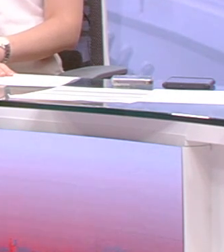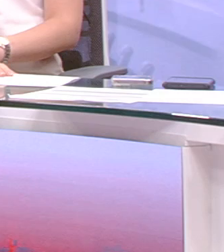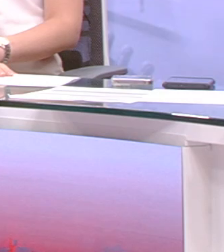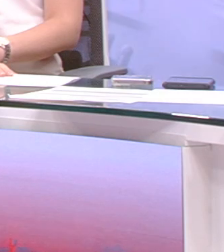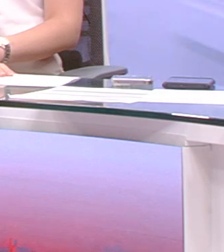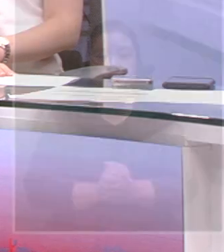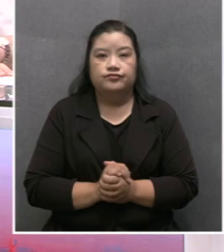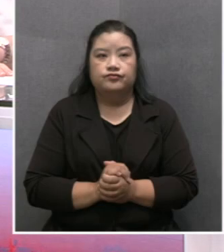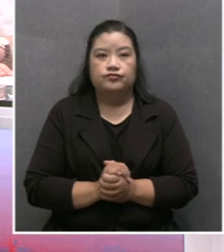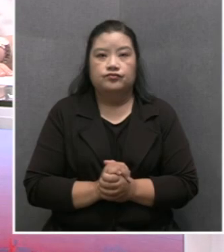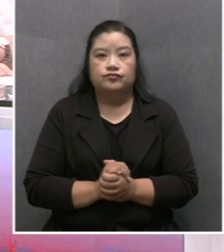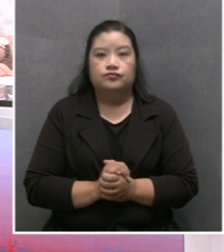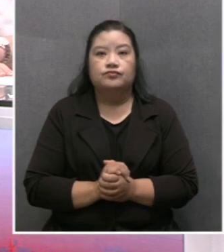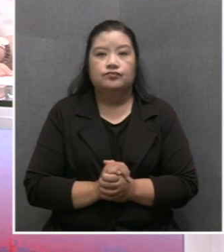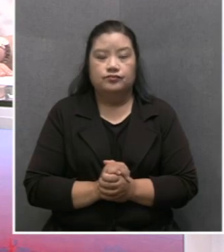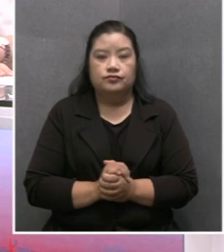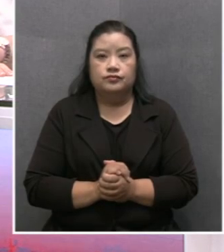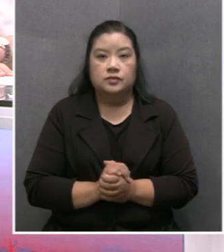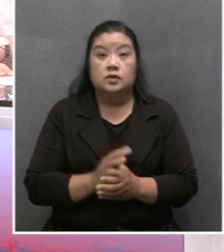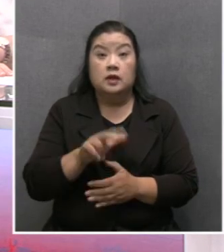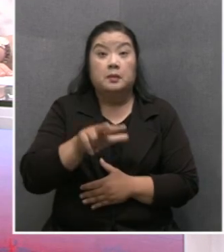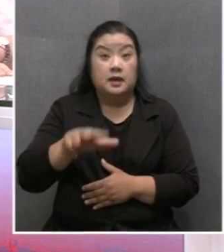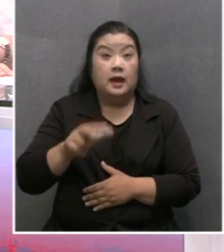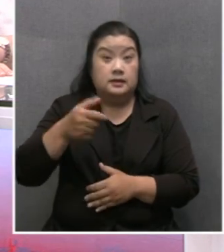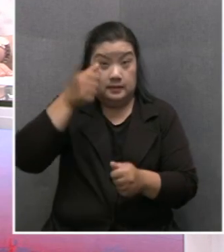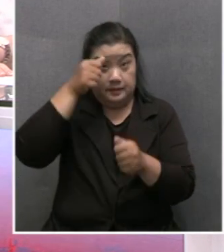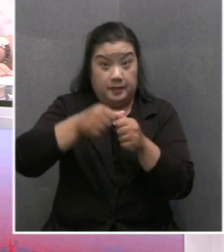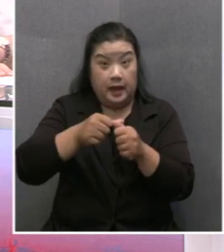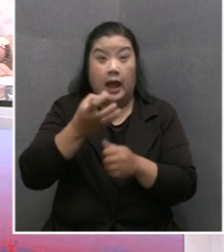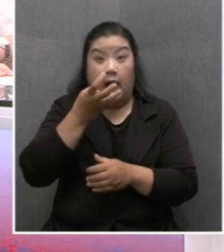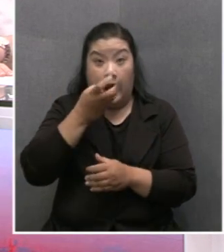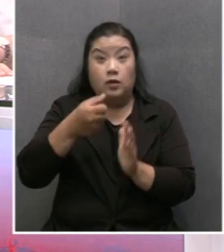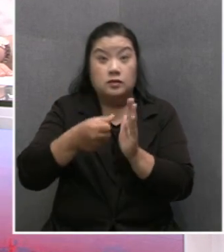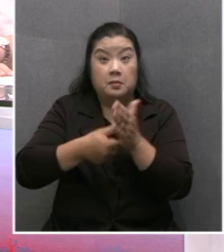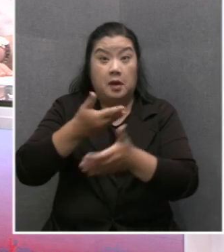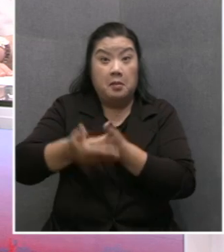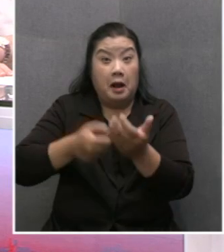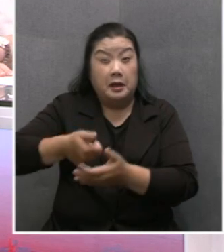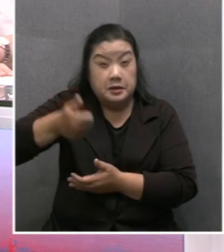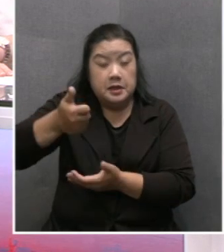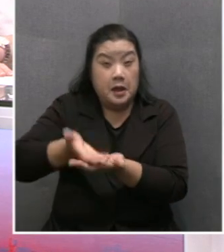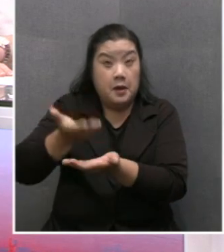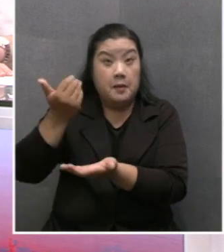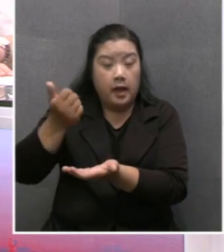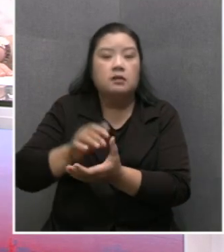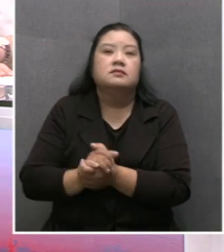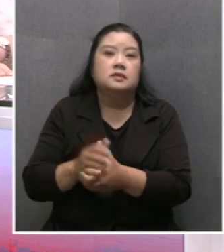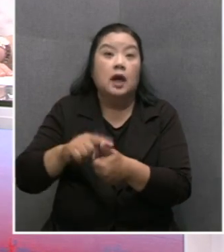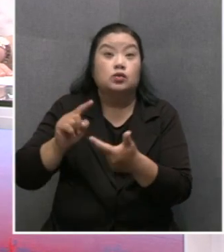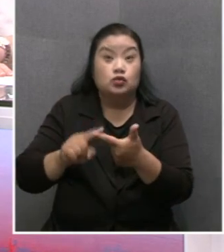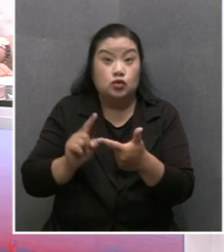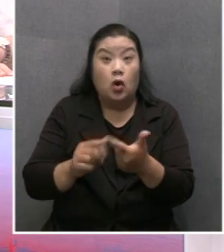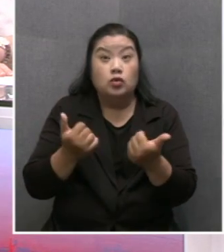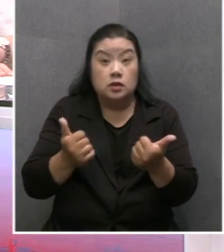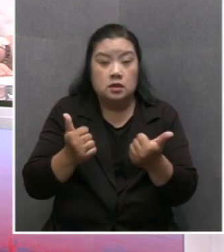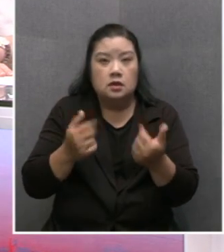ยนายกยิ่งลักษณ์เป็นแบบนั้นเลยนะขณะเดียวกันเนี่ยสำหรับพลเอกประยุทธ์จันทร์โอชาเนี่ยนะครับลุงตู่เอาเรียกไม่ได้แล้วเพราะท่านขอไว ้เรียกว่